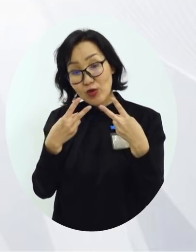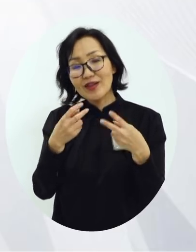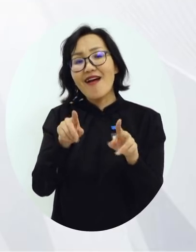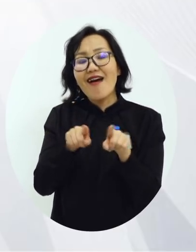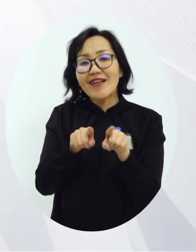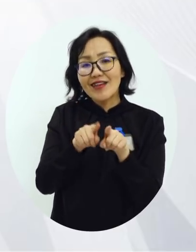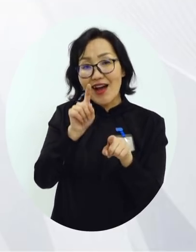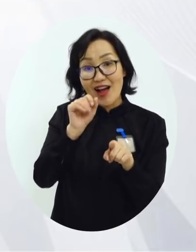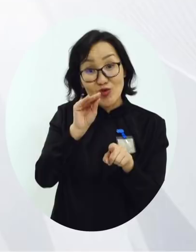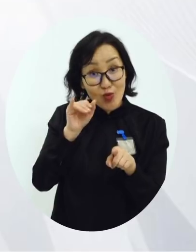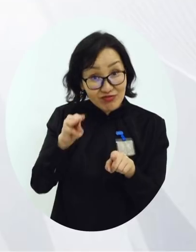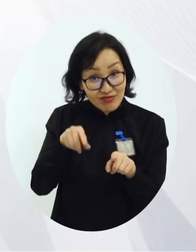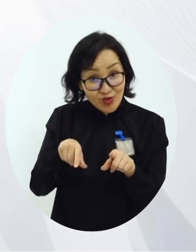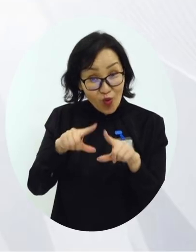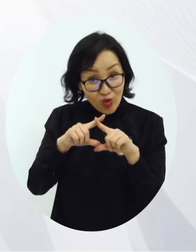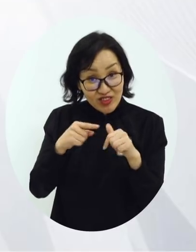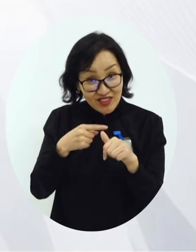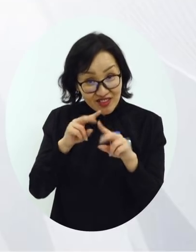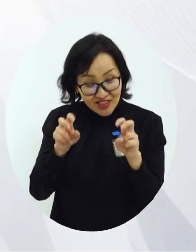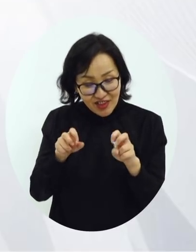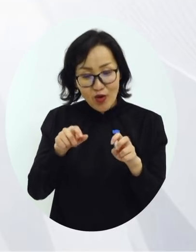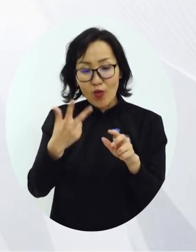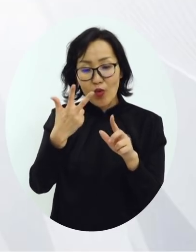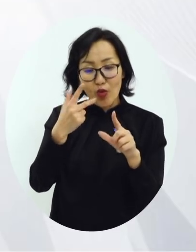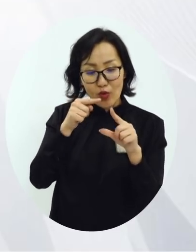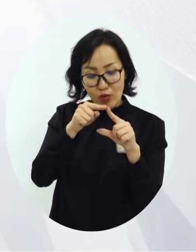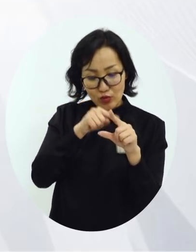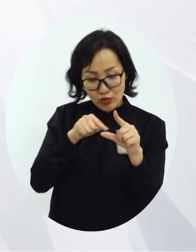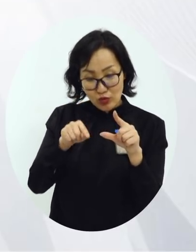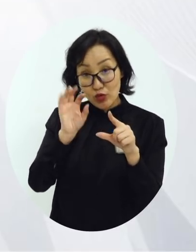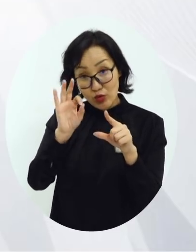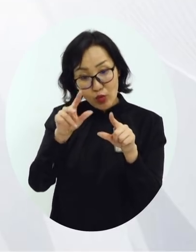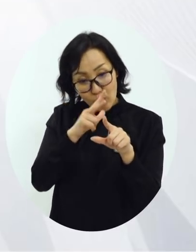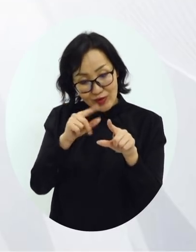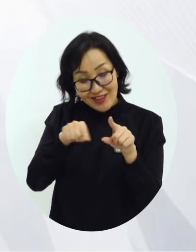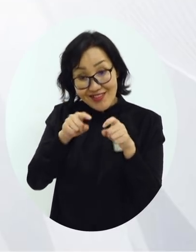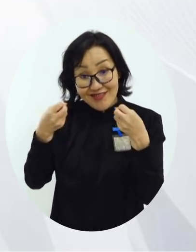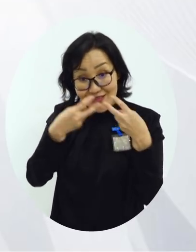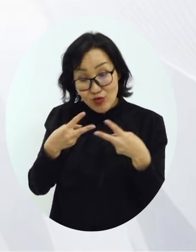хажууд. Гурван өнцөг, гурван тал нь тэнцүү бол зөв гурвалжин.